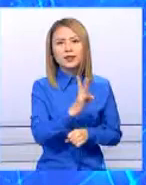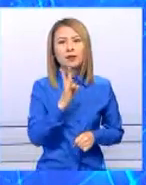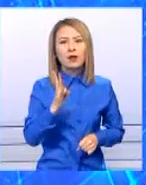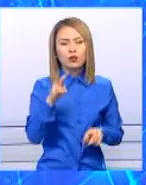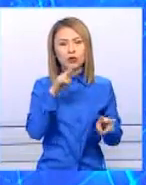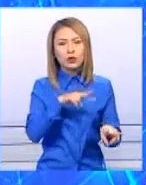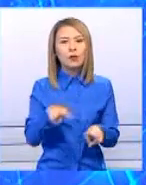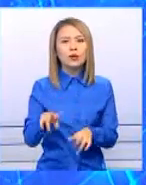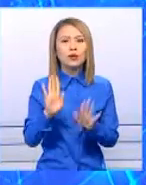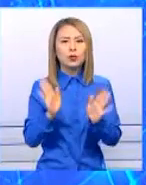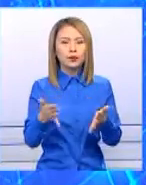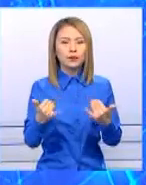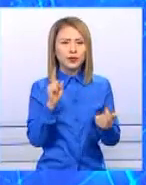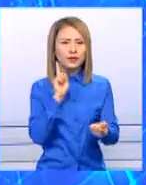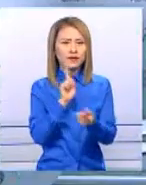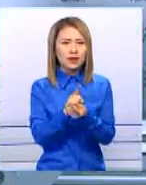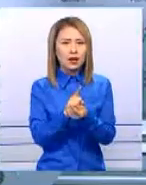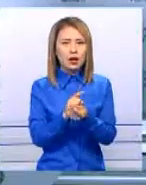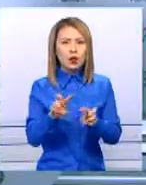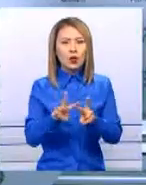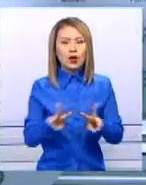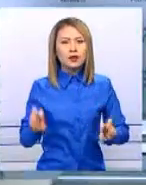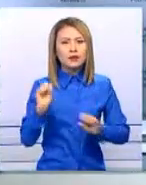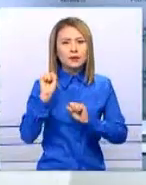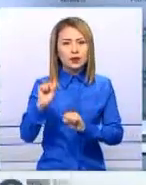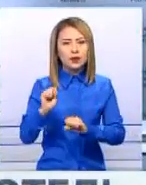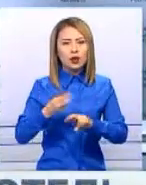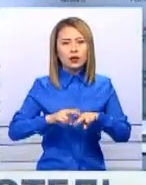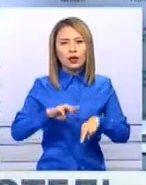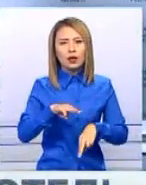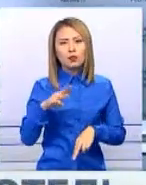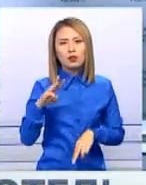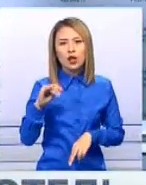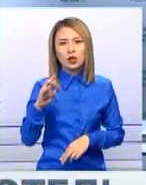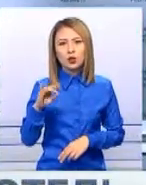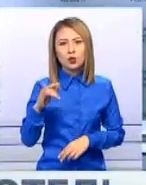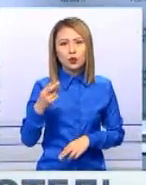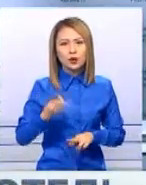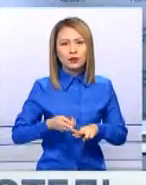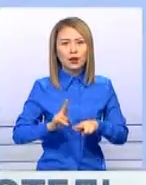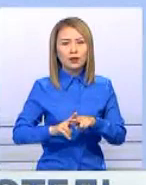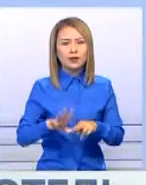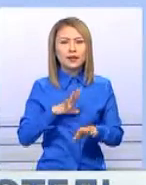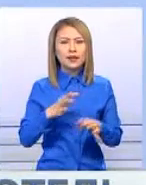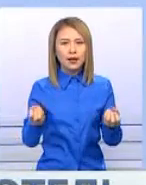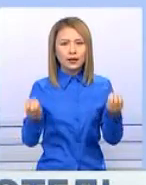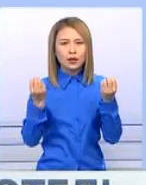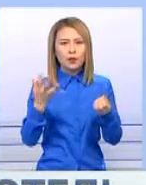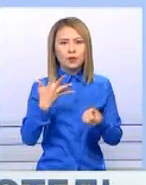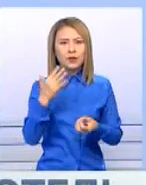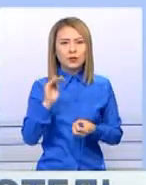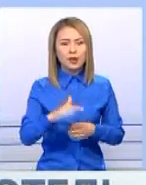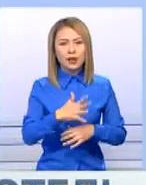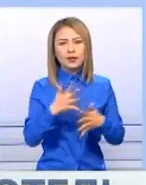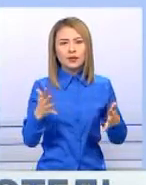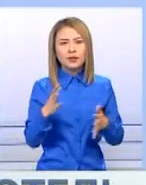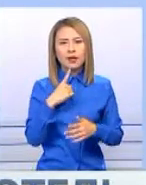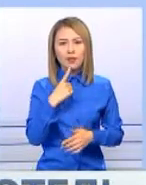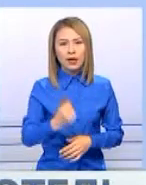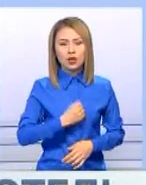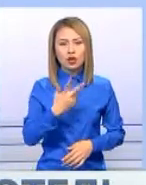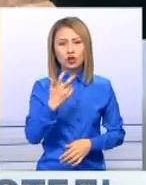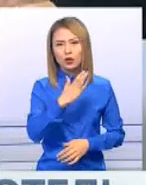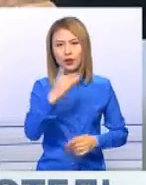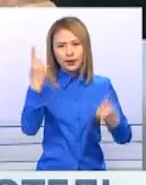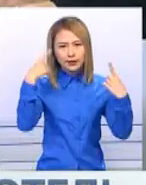Нұрсұлтан Назарбаевтың өзі қабылдайды. Бұл туралы қорғаныс министрінің орынбасары Талғат Жанжыменов хабарлады. Салтанатты шараға 5000-нан астам